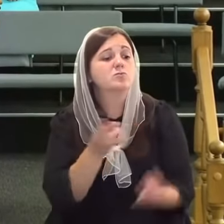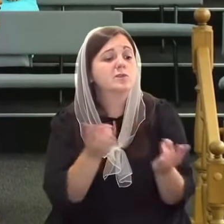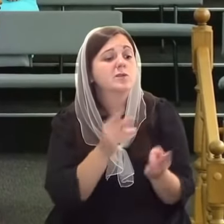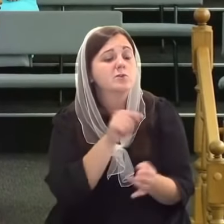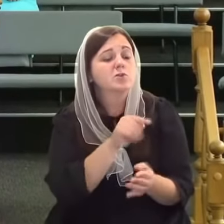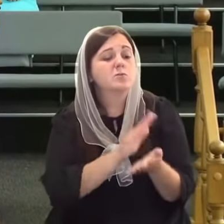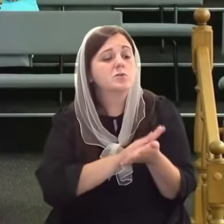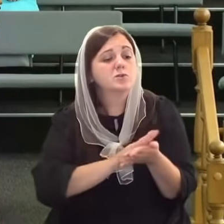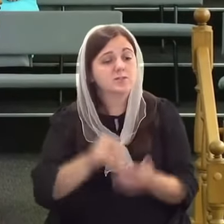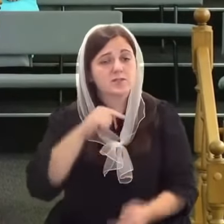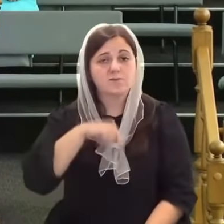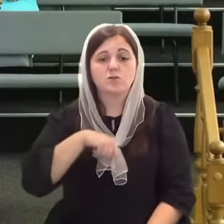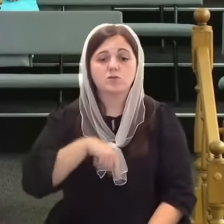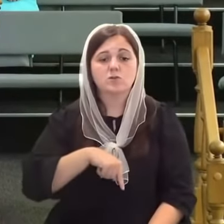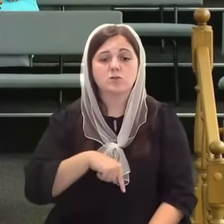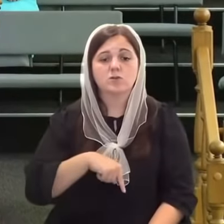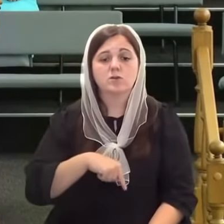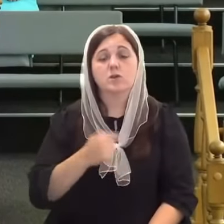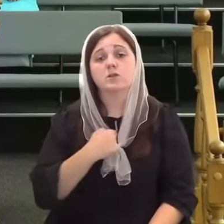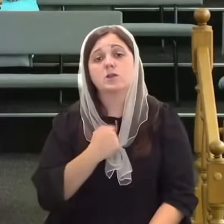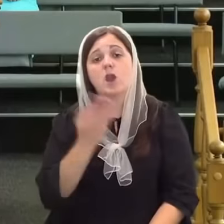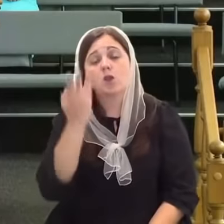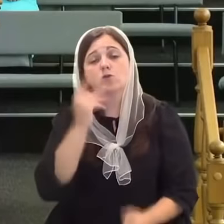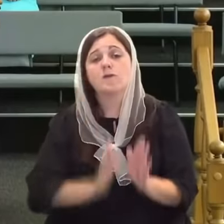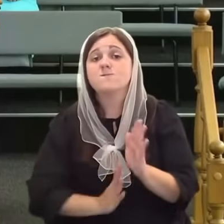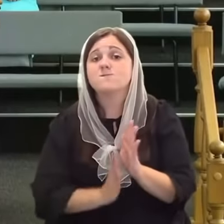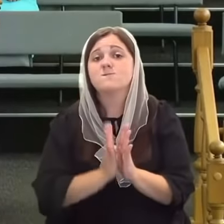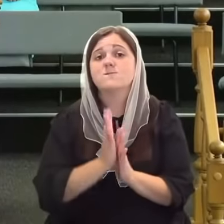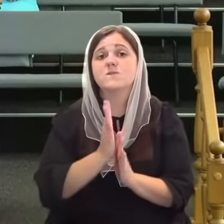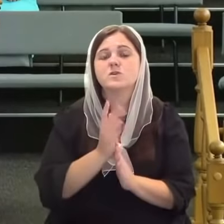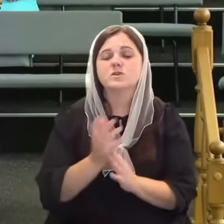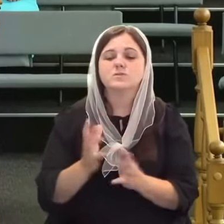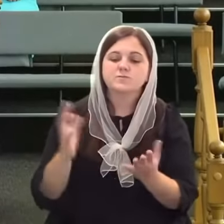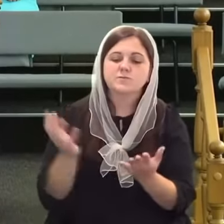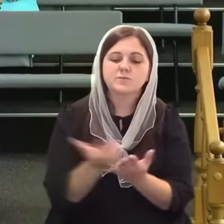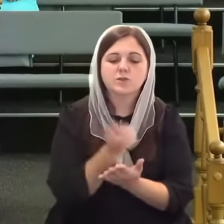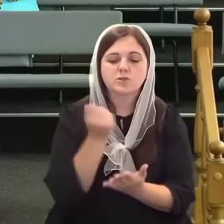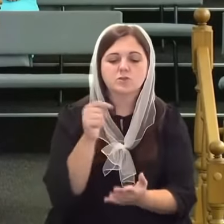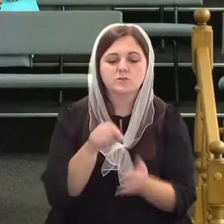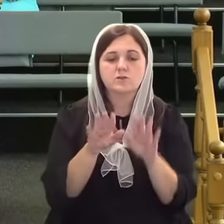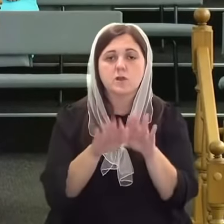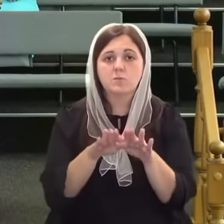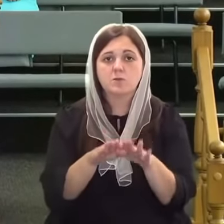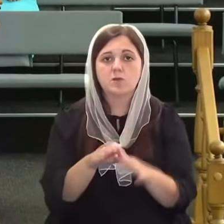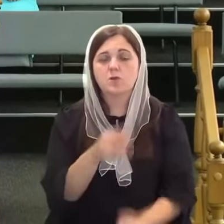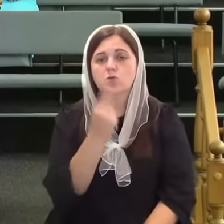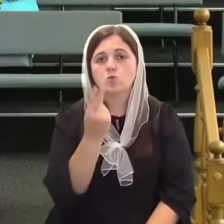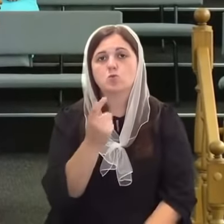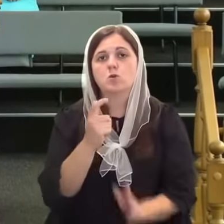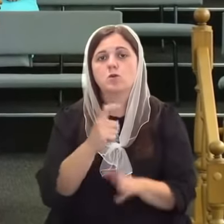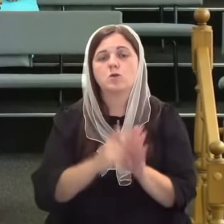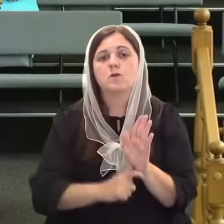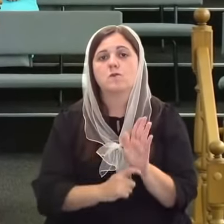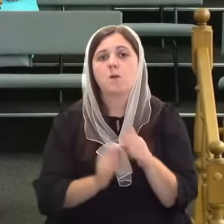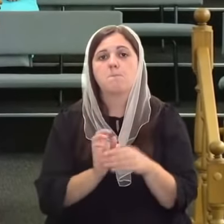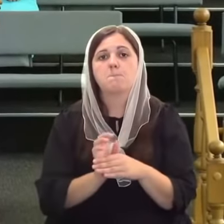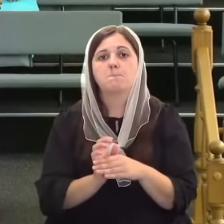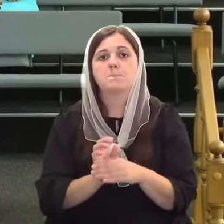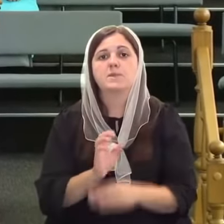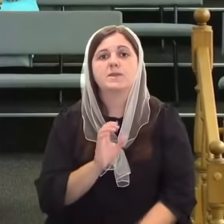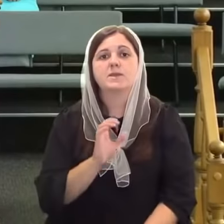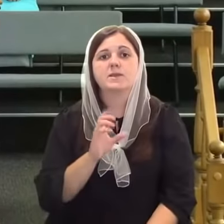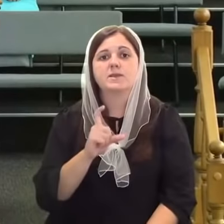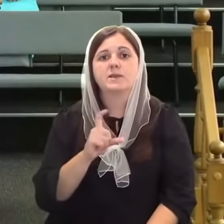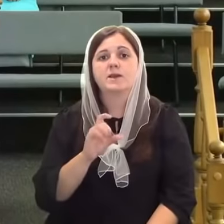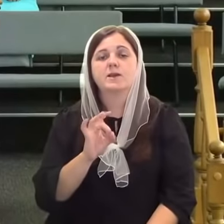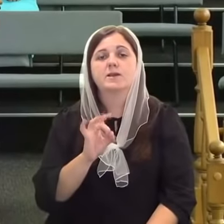внутри». Я когда уже вырос, я нашел это место, вторая глава пророка Иеремии, там написано: «Даже